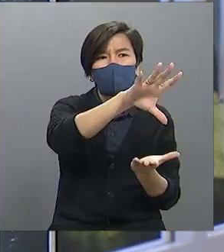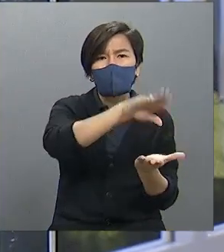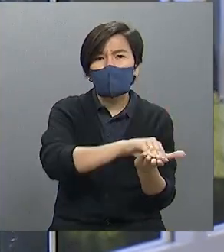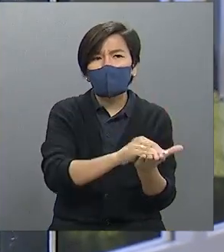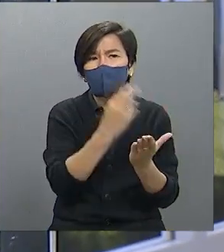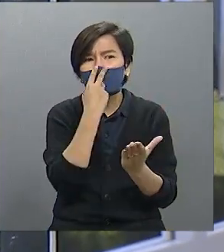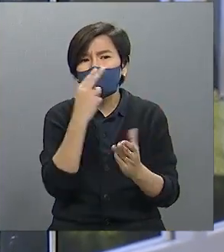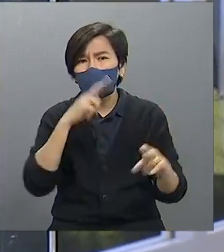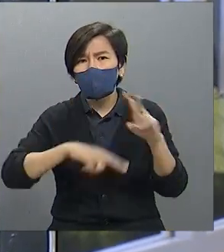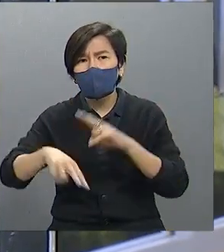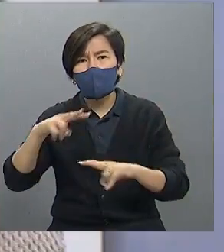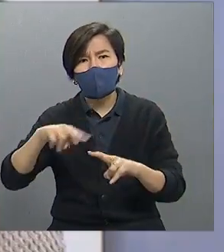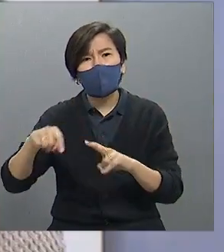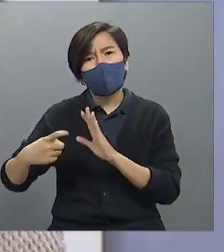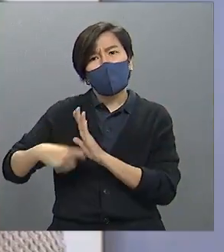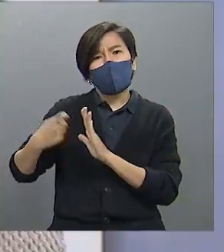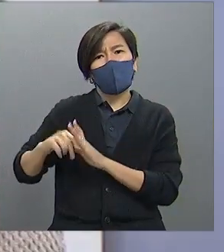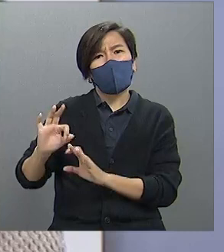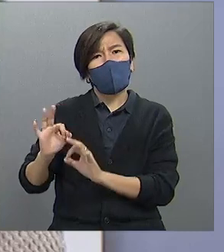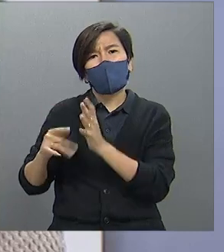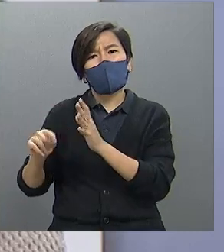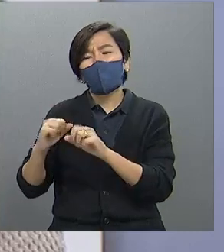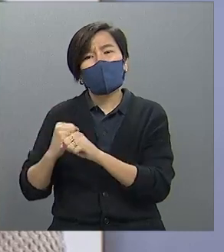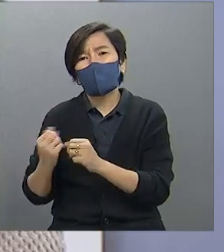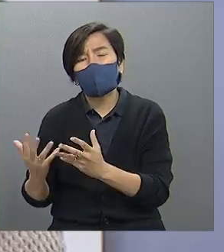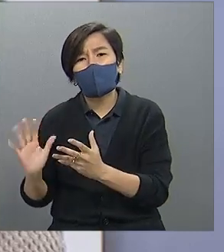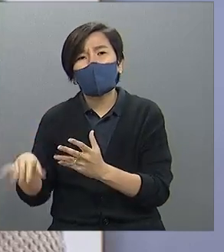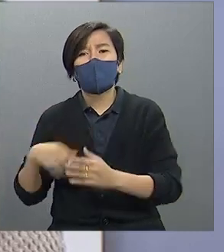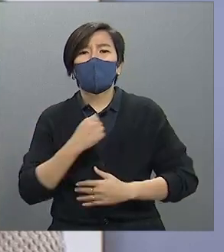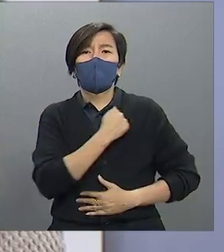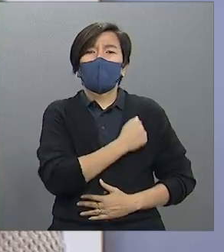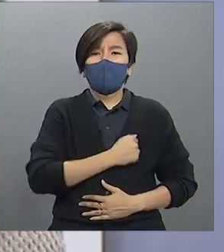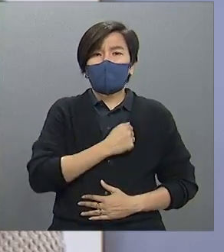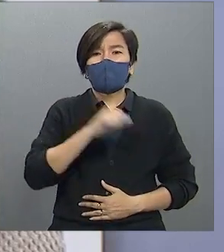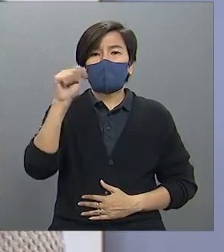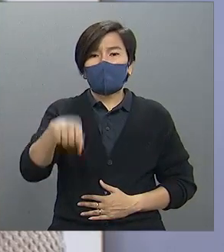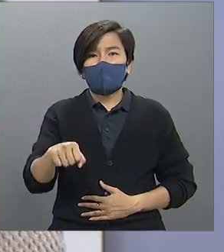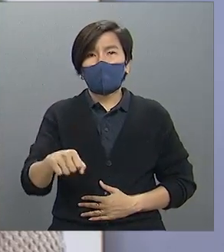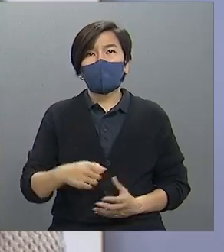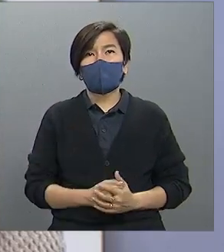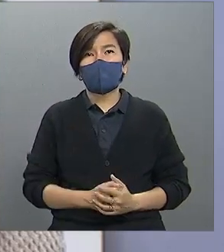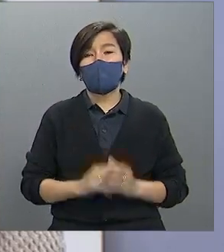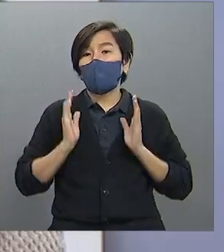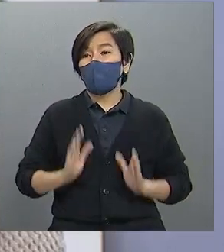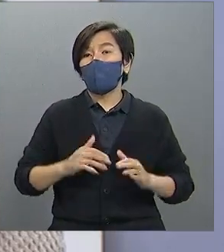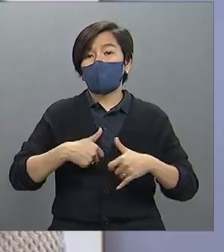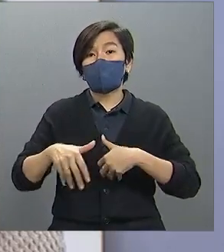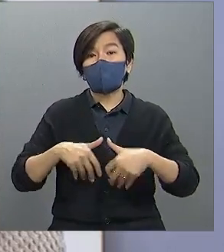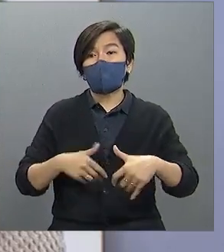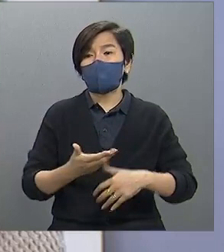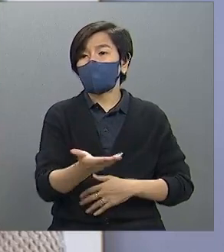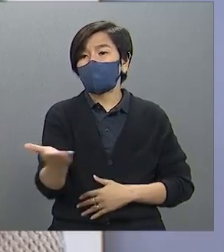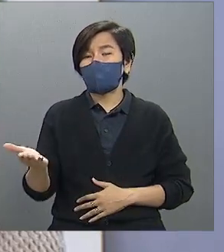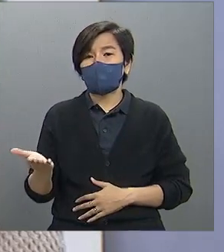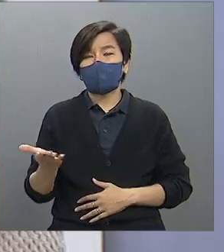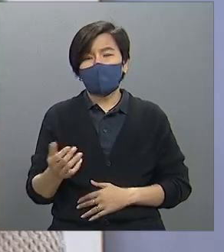ยใจอยแล้ใช่ค่ะ ที่นี้ในเรื่องของที่พักเขากตดูแลในสวของเขาแต่เราคนทวๆไปอนนี้หลายคนเร่ระแงแล้ตดูอะไรบนะอย